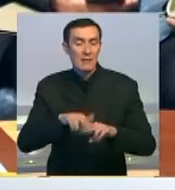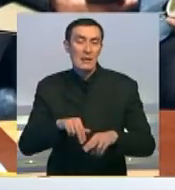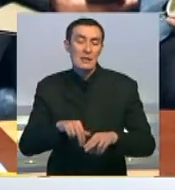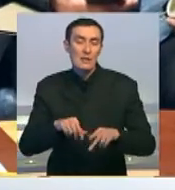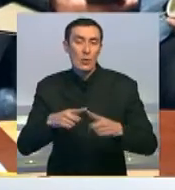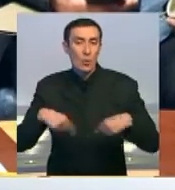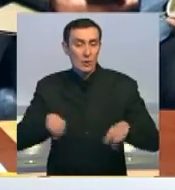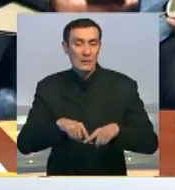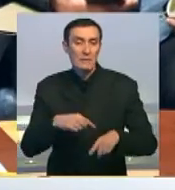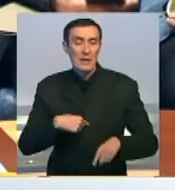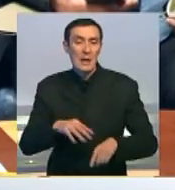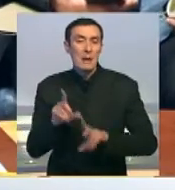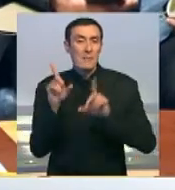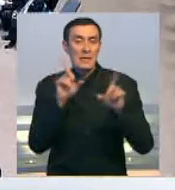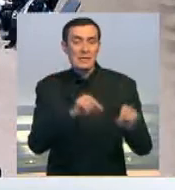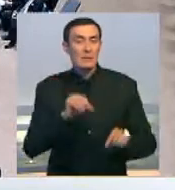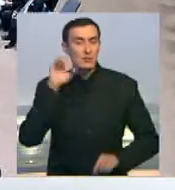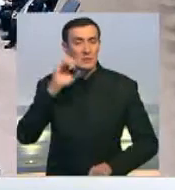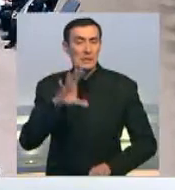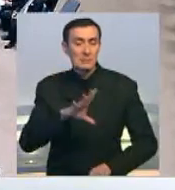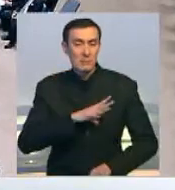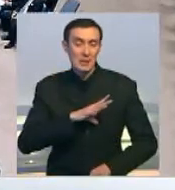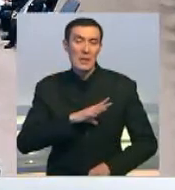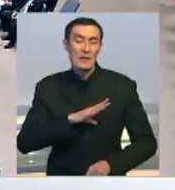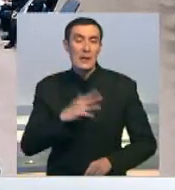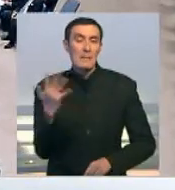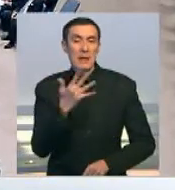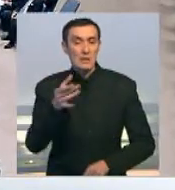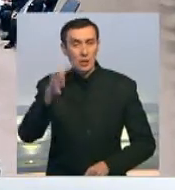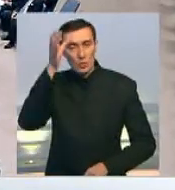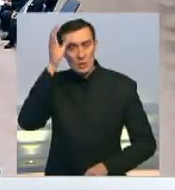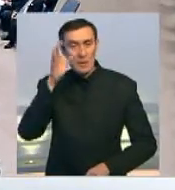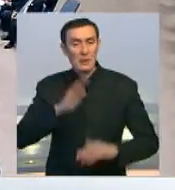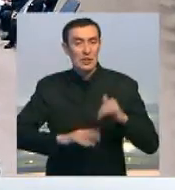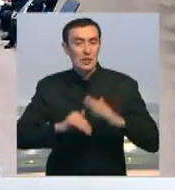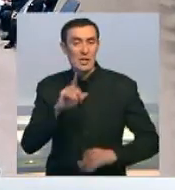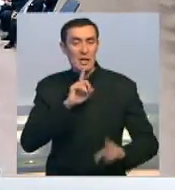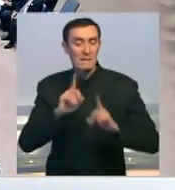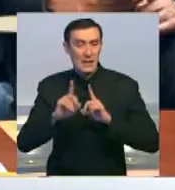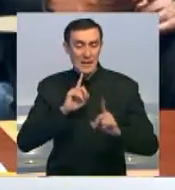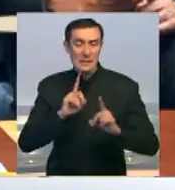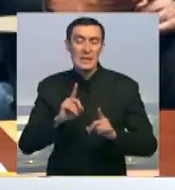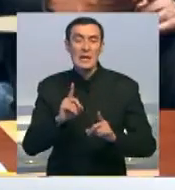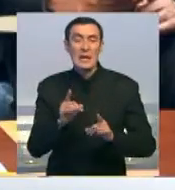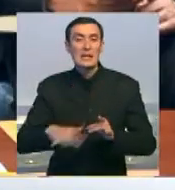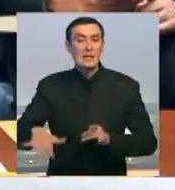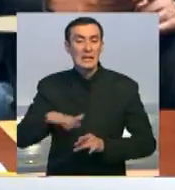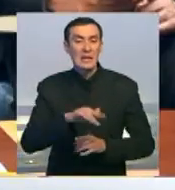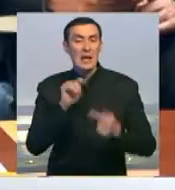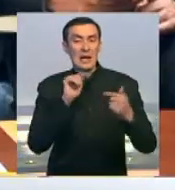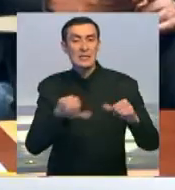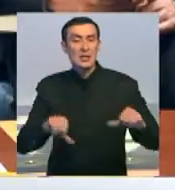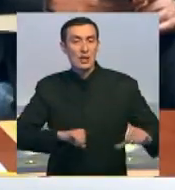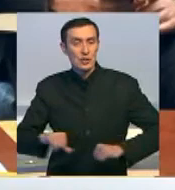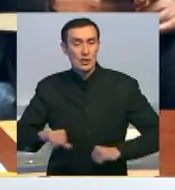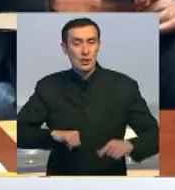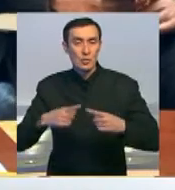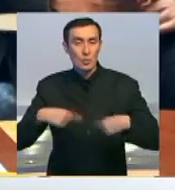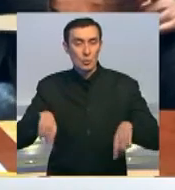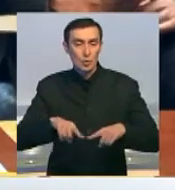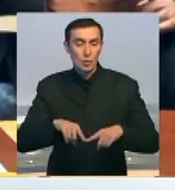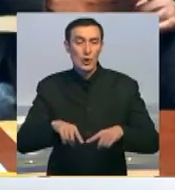органов. Моя поездка в Узбекистан состоялась в рамках 5-й научно-практической конференции региональной антитеррористической